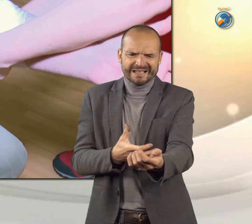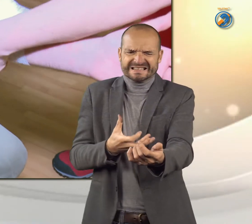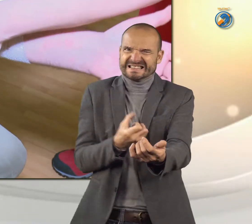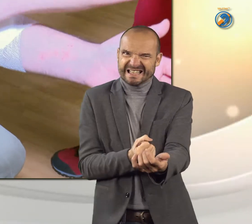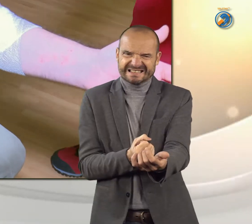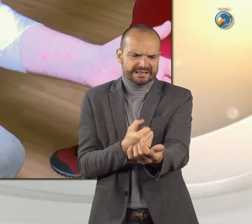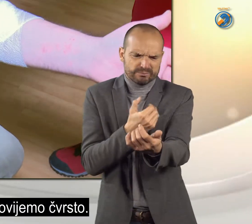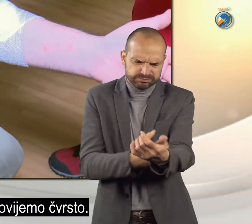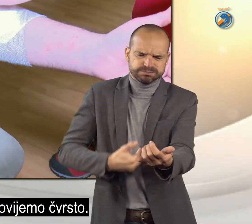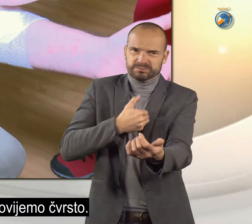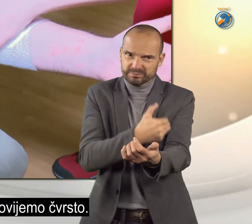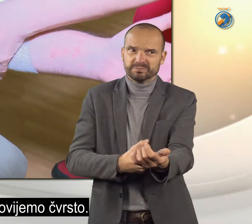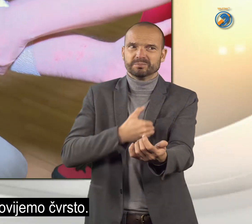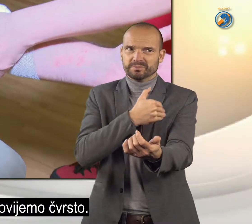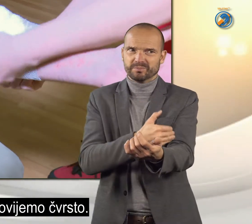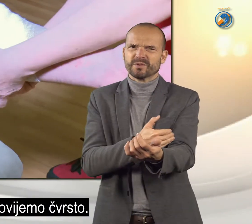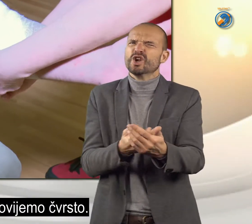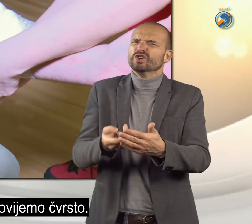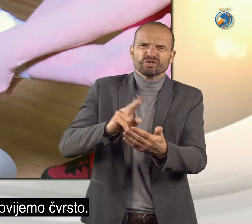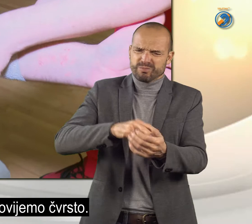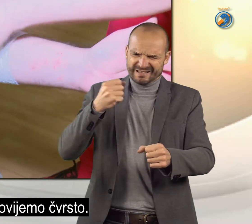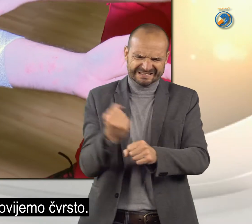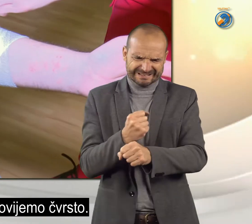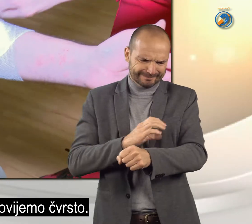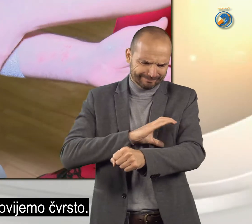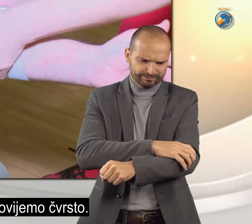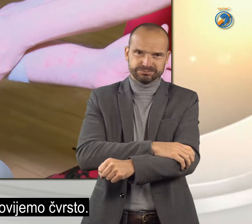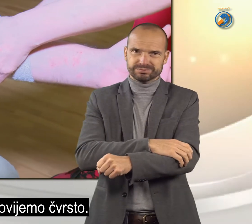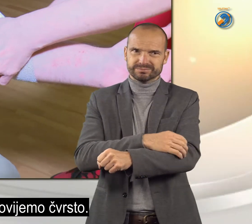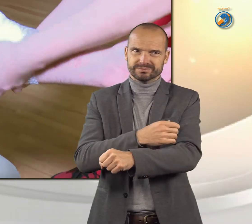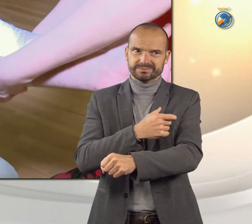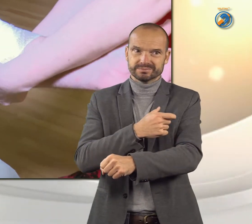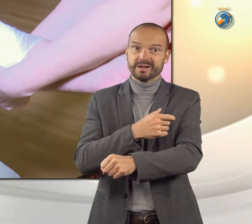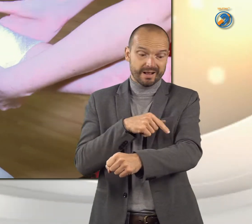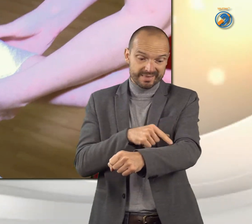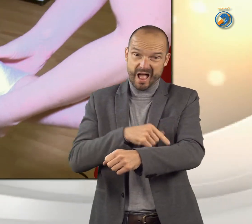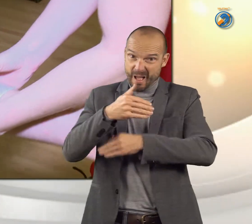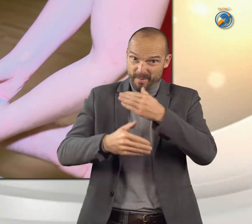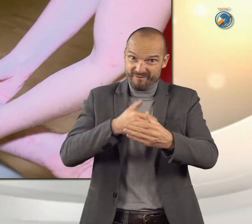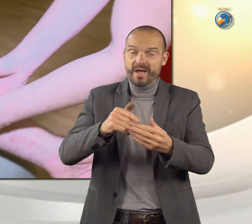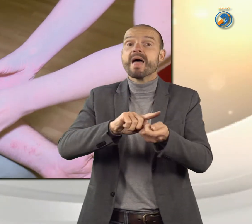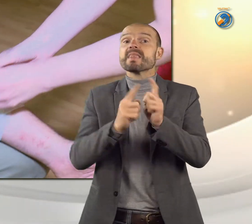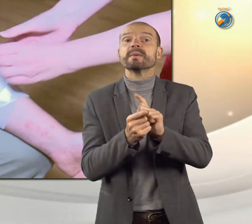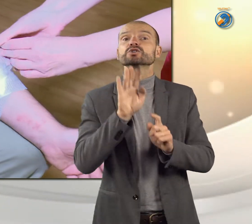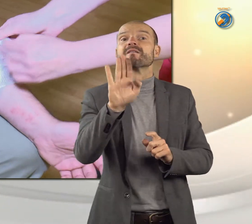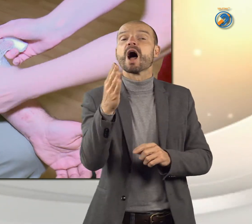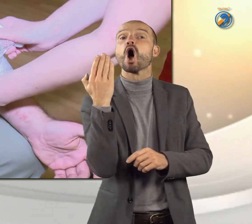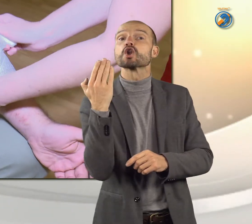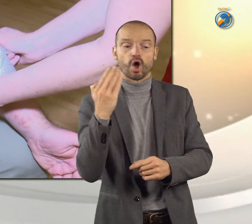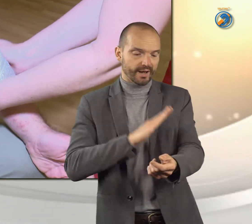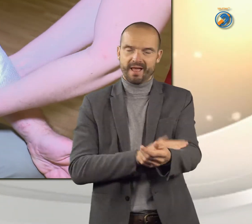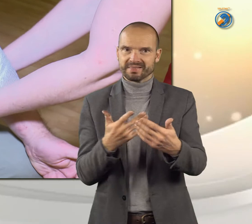tako. Zdaj moramo čim bolj čvrsto stisniti. Zato, da ta povoj na mesto vaših, dajmo roko takle dol, na